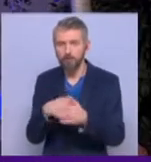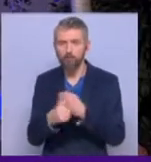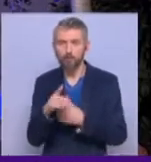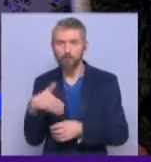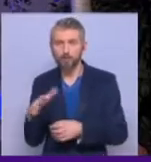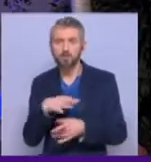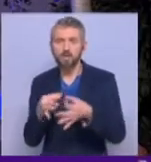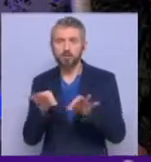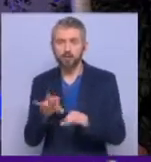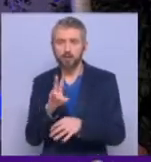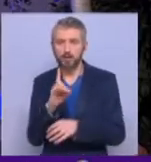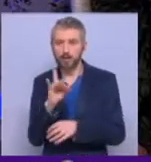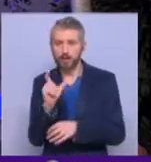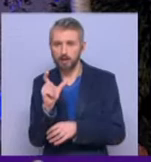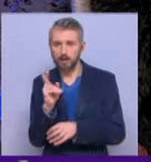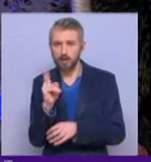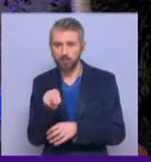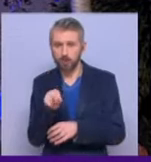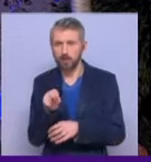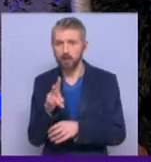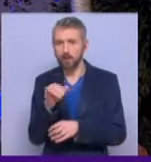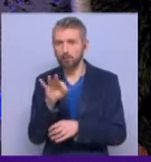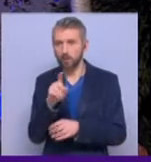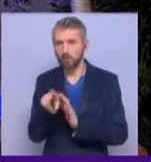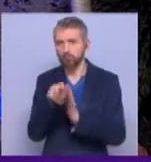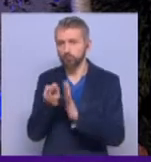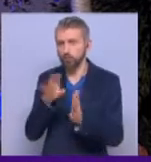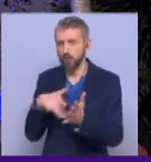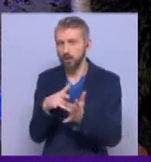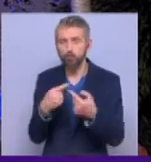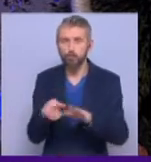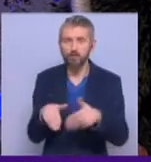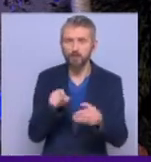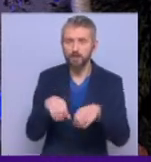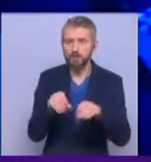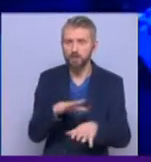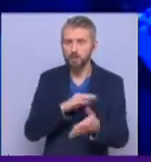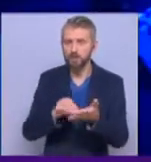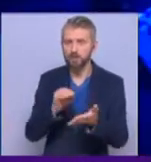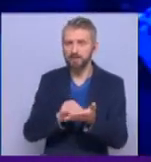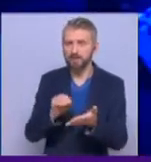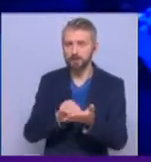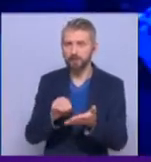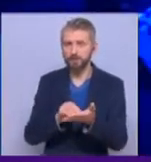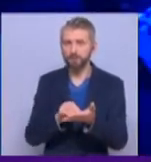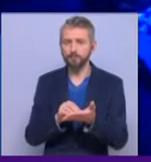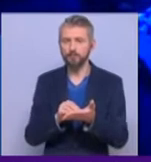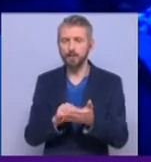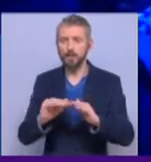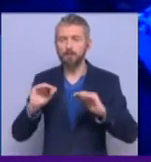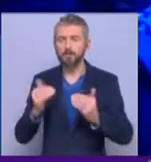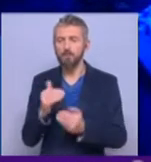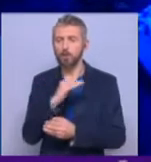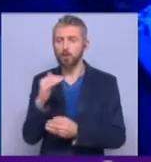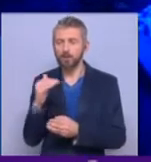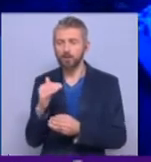было разрешение НКР КП для НАК «Нафтогаз» на отключение городов, с другой стороны, в этом постановлении была прописана минимальный